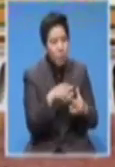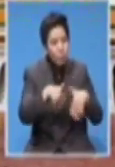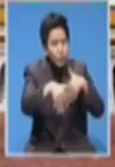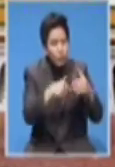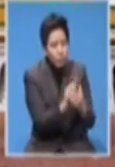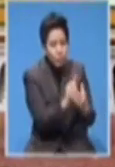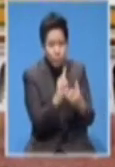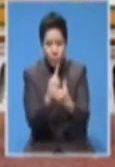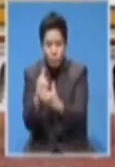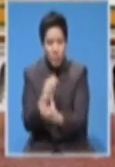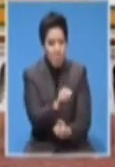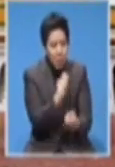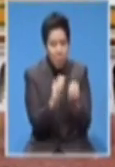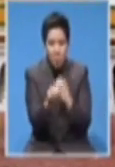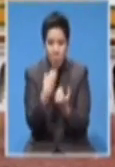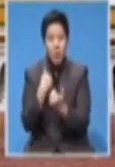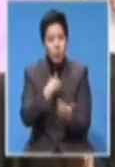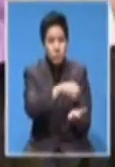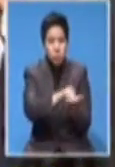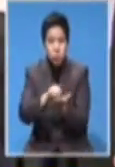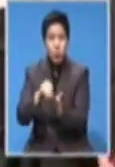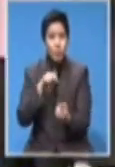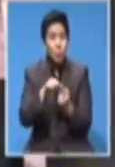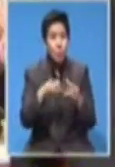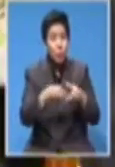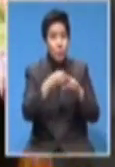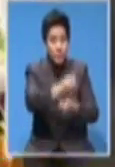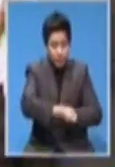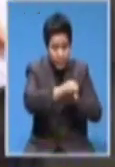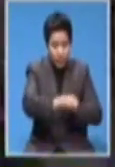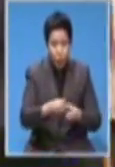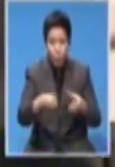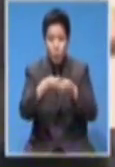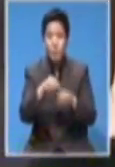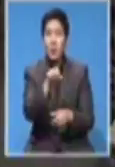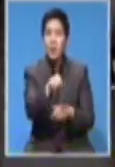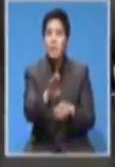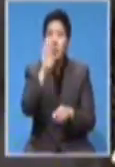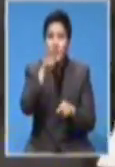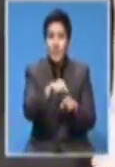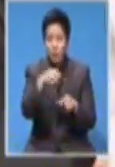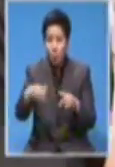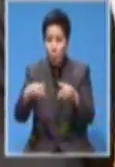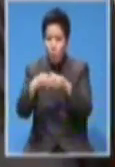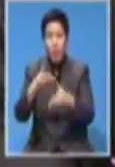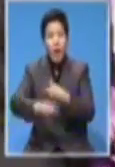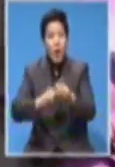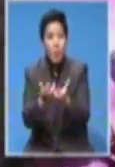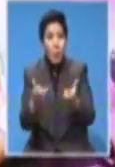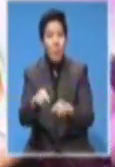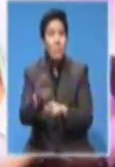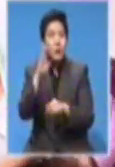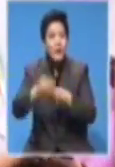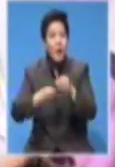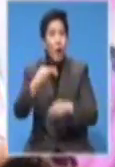นในกลุ่มต่างๆไม่ว่าจะเป็นกลุ่มเกษตรกรกลุ่มผู้ประกอบการกลุ่มตัวแทนหอการค้าจากทั่วประเทศร